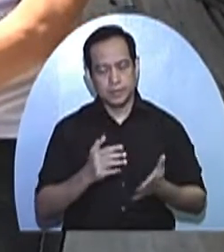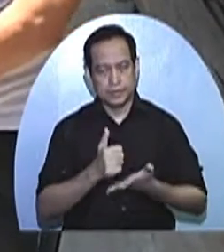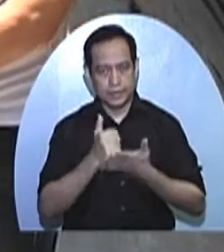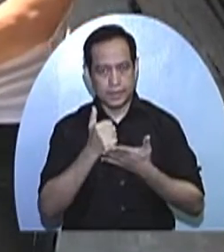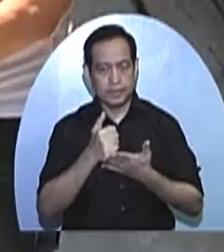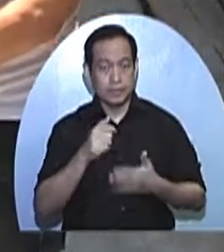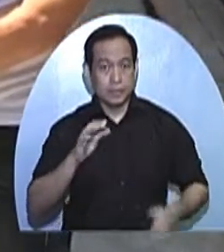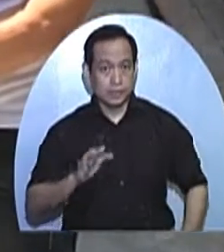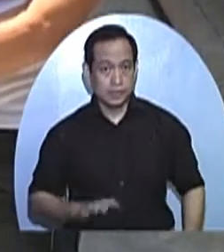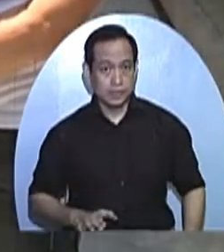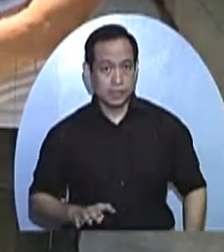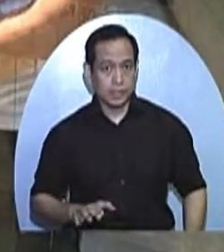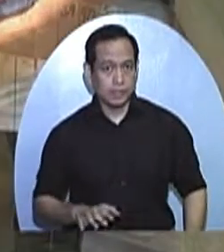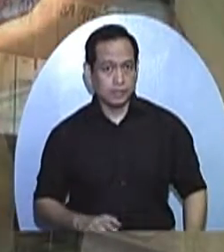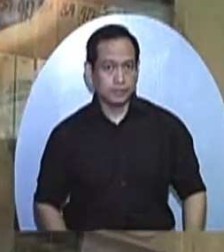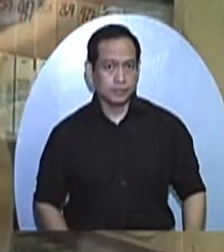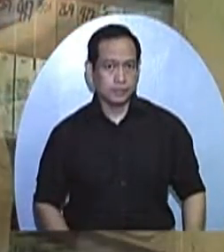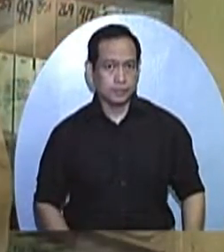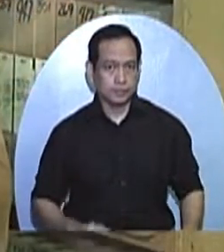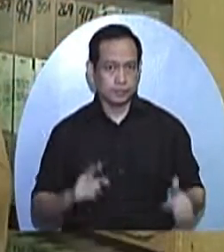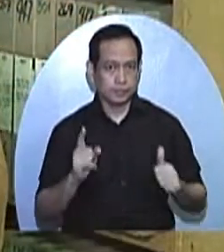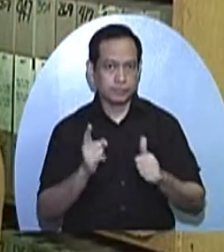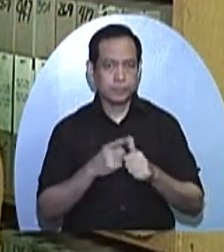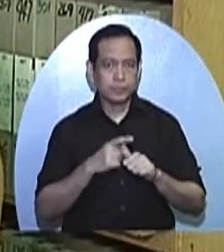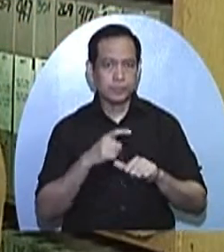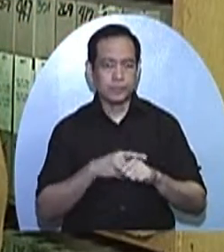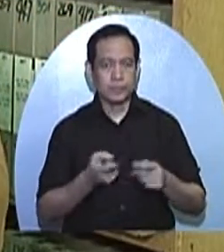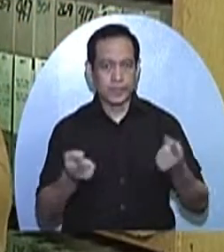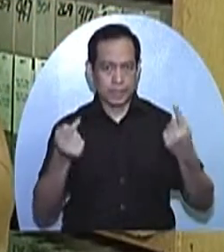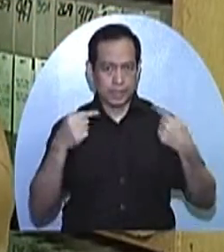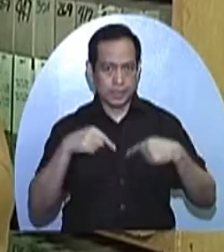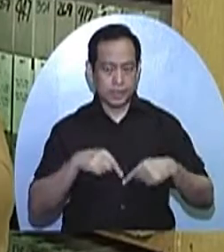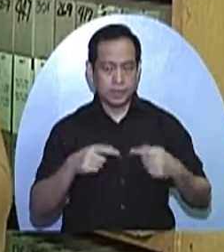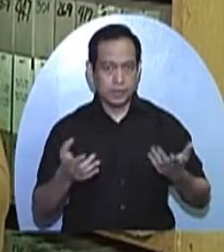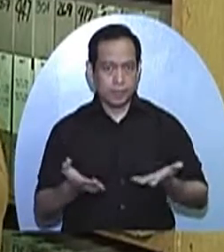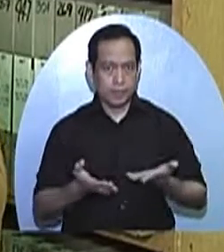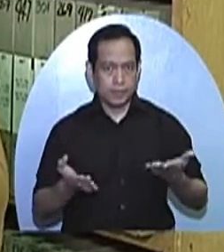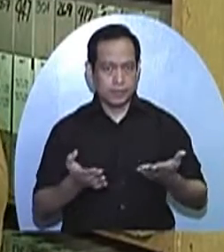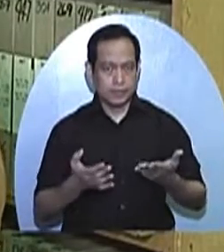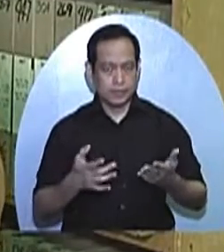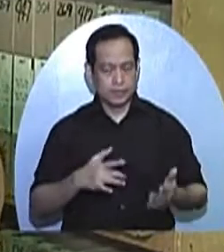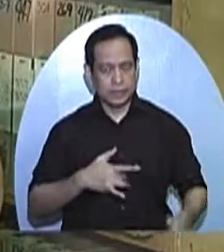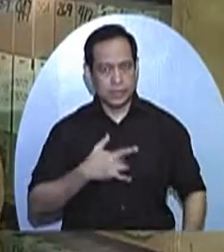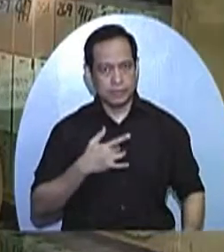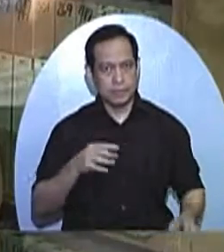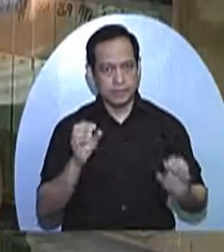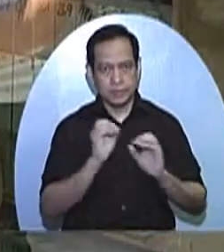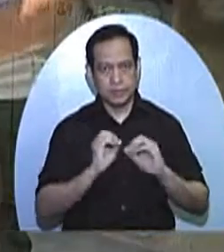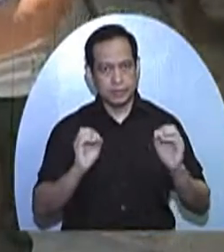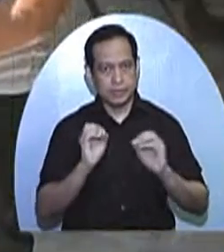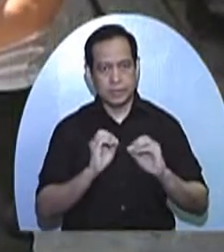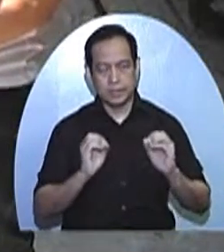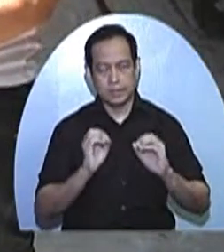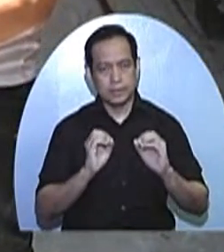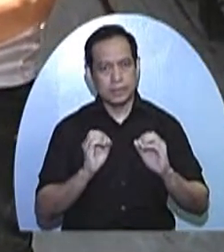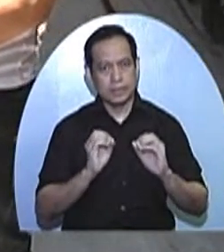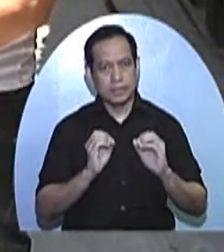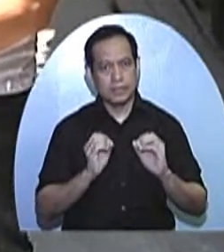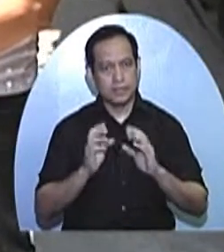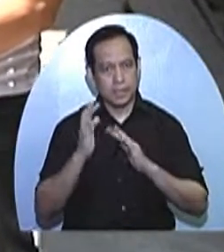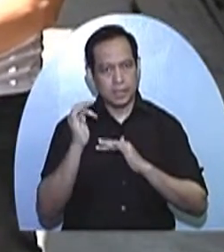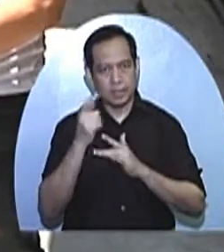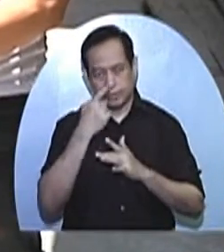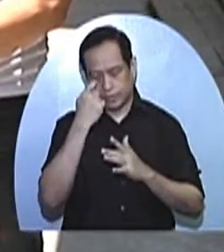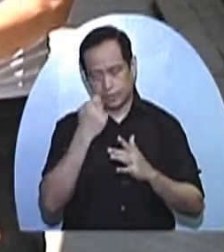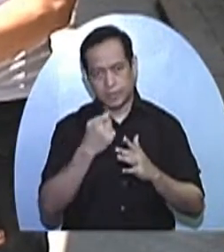upang siya ay maipagamot. Nung unang beses po ako pumunta dito, pakiramdam ko nun, walang-wala na ako eh. Kasi